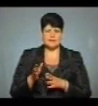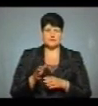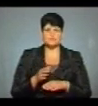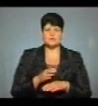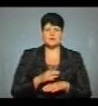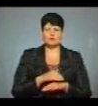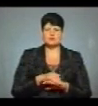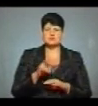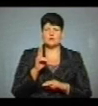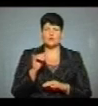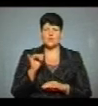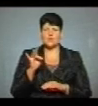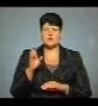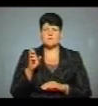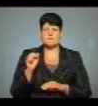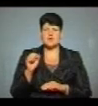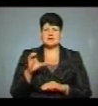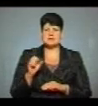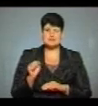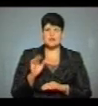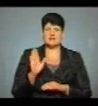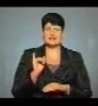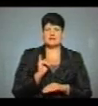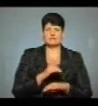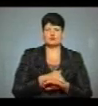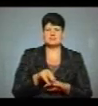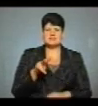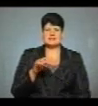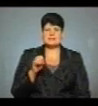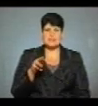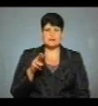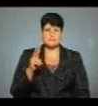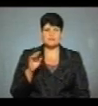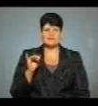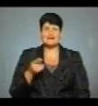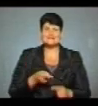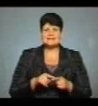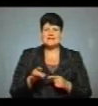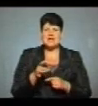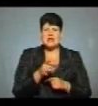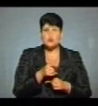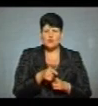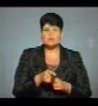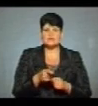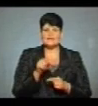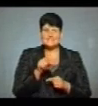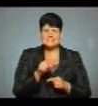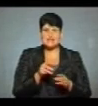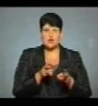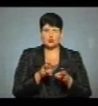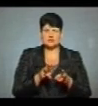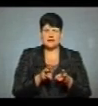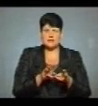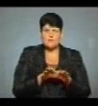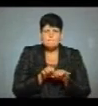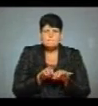вулиці Курбаса і по вулиці Лемківська. Це пов'язано з тим, що це є райони, де від цих котелень